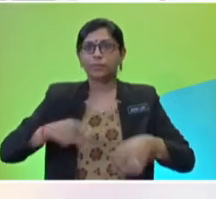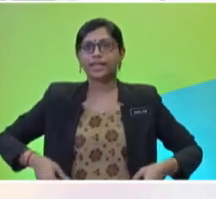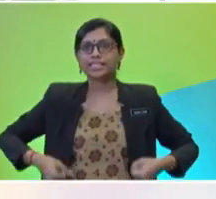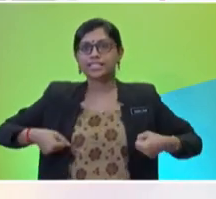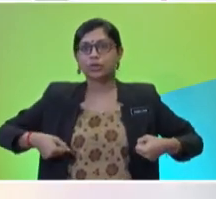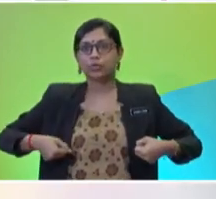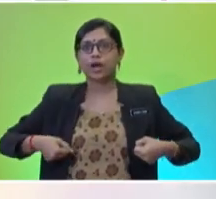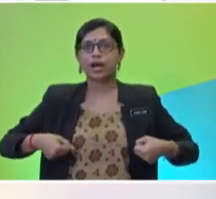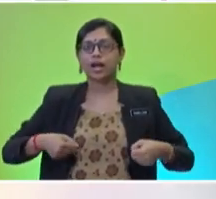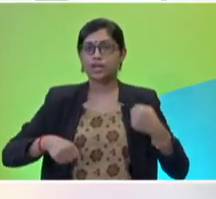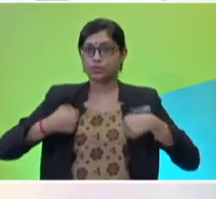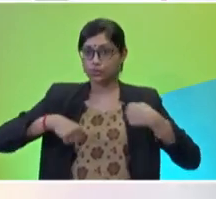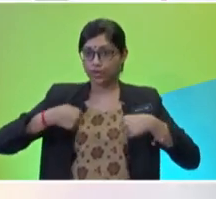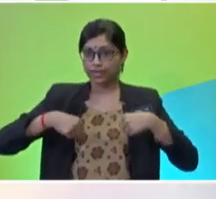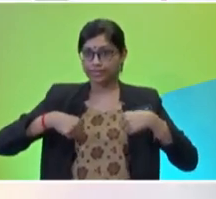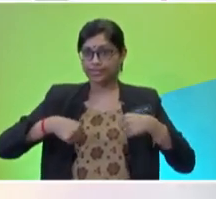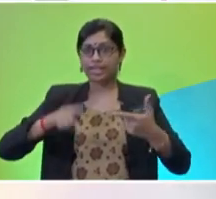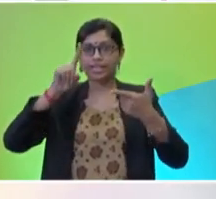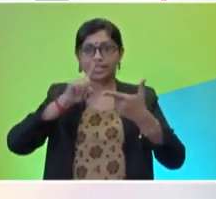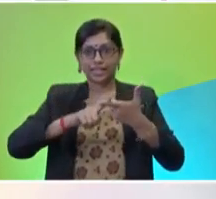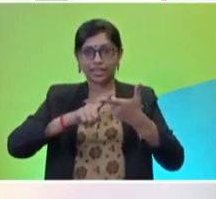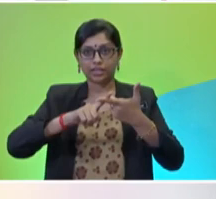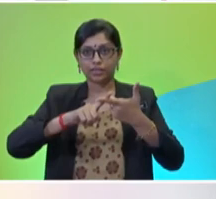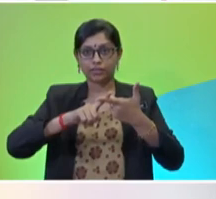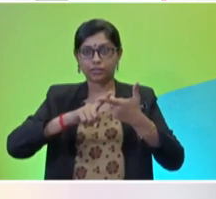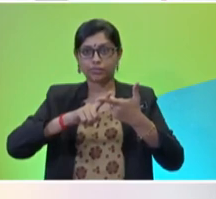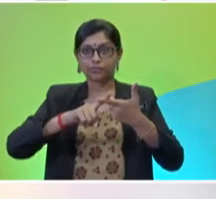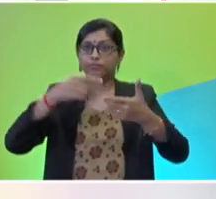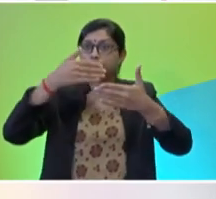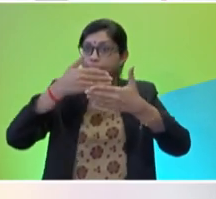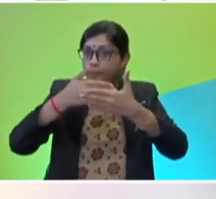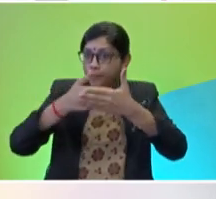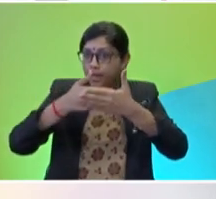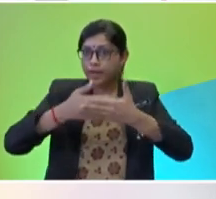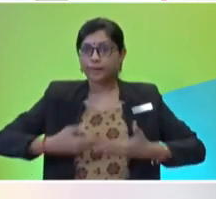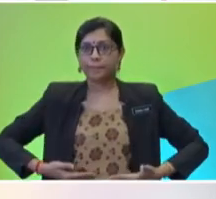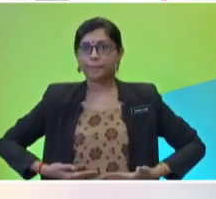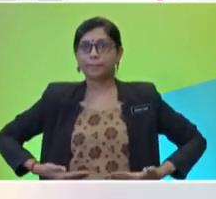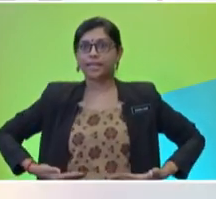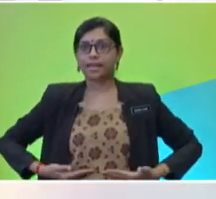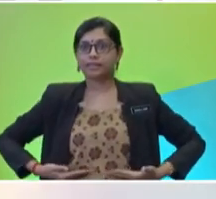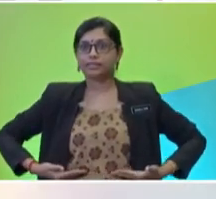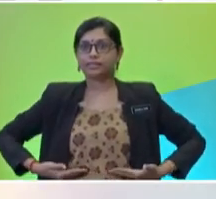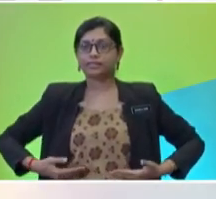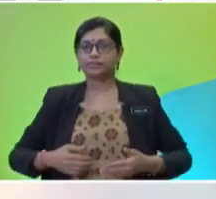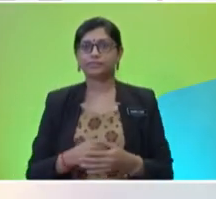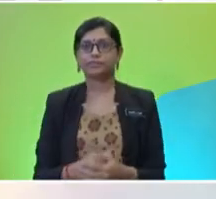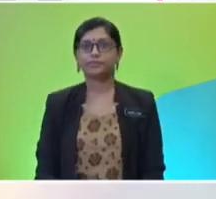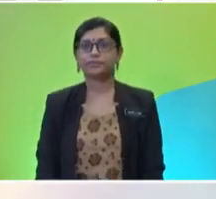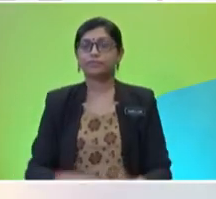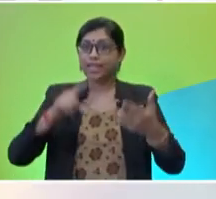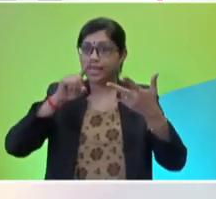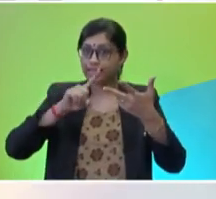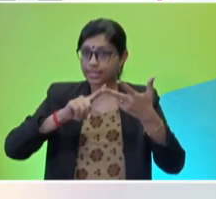sukan. Kedua, tarikkan seluar sukan ke atas sehingga ke paras pinggan. Langkah